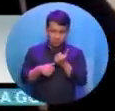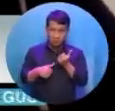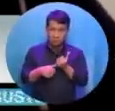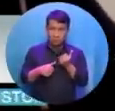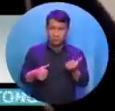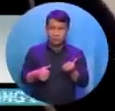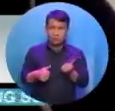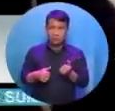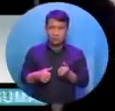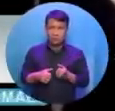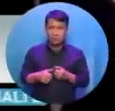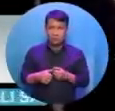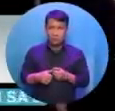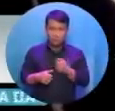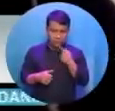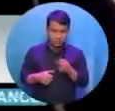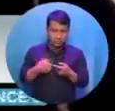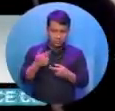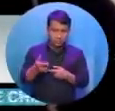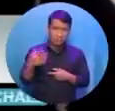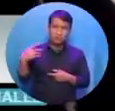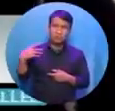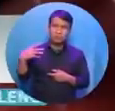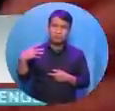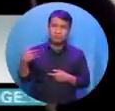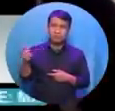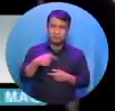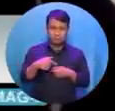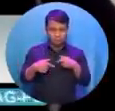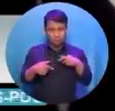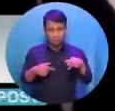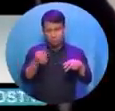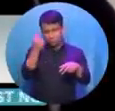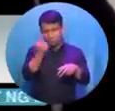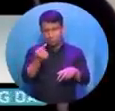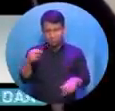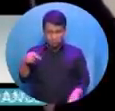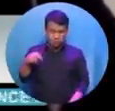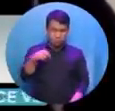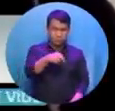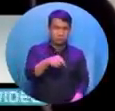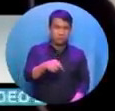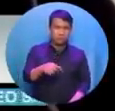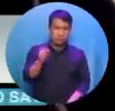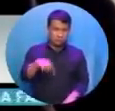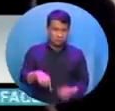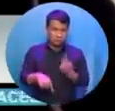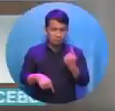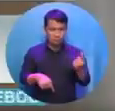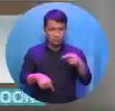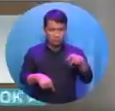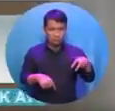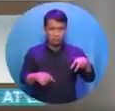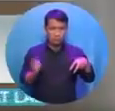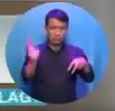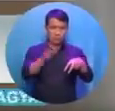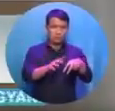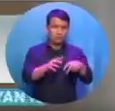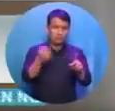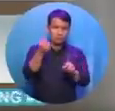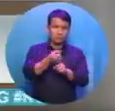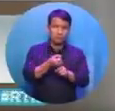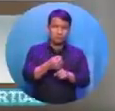pong gagawin ko, sir? Di, paantay ko po, naglakad na lang po ako mag-isa pa uwi sa bahay. So paglakad mo mag-isa pa sa bahay, sinaktan